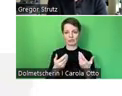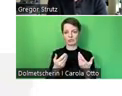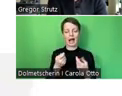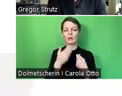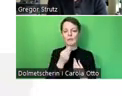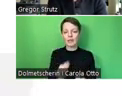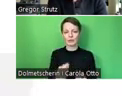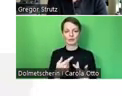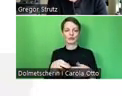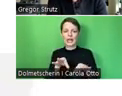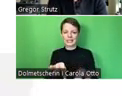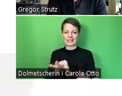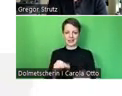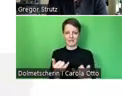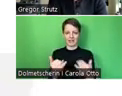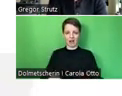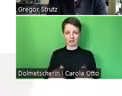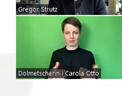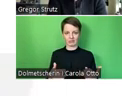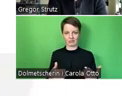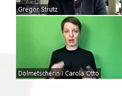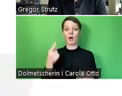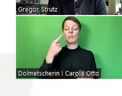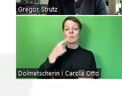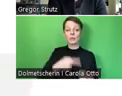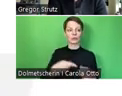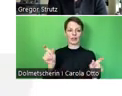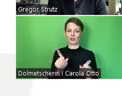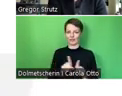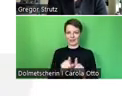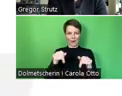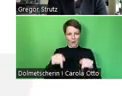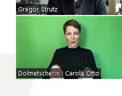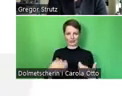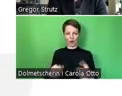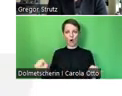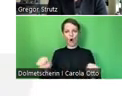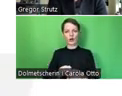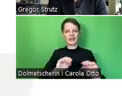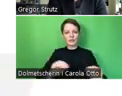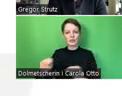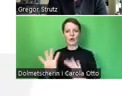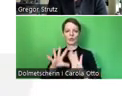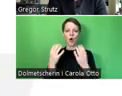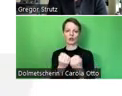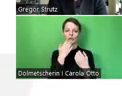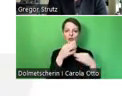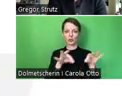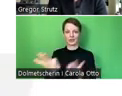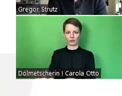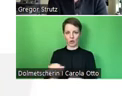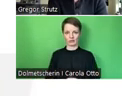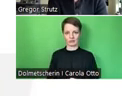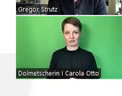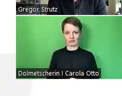Strategien. Dann natürlich Veranstaltungen wie die heutige, in denen es darum geht, Online-Schulungen und Workshops zu veranstalten.